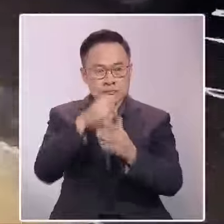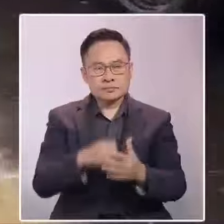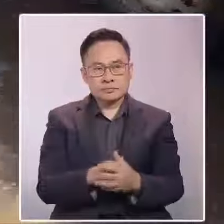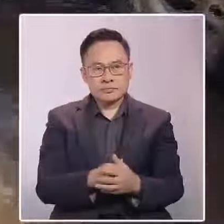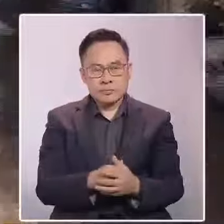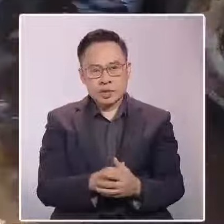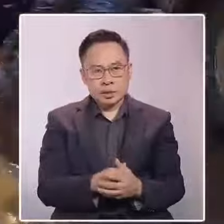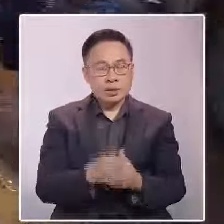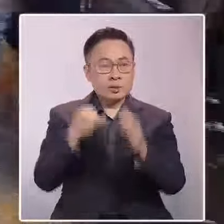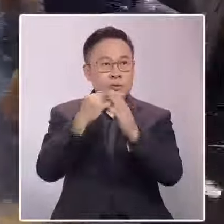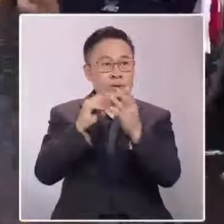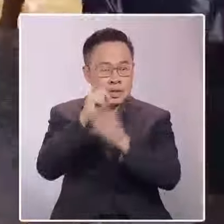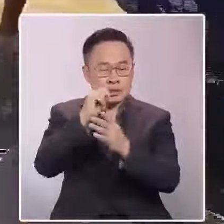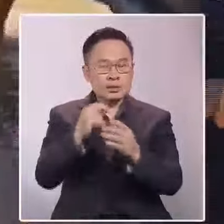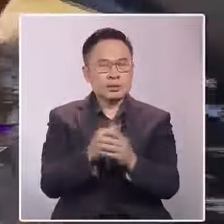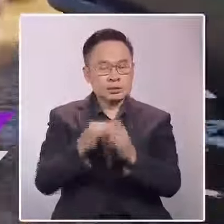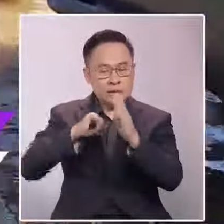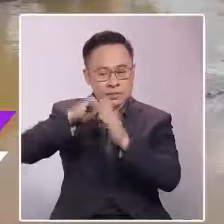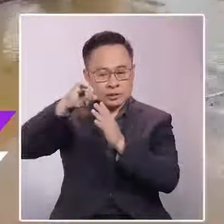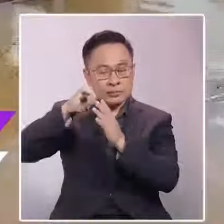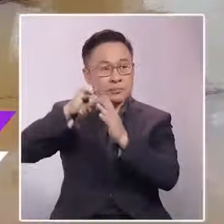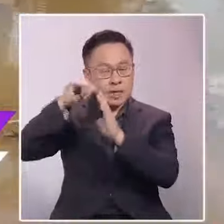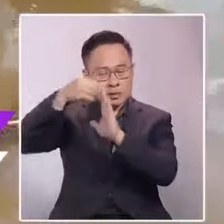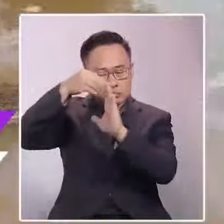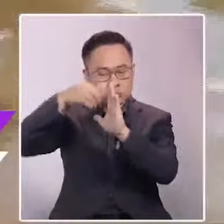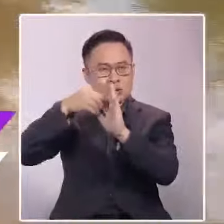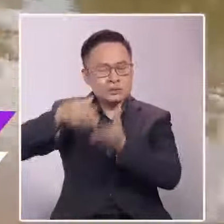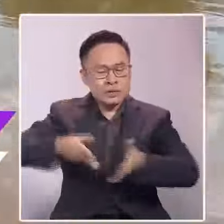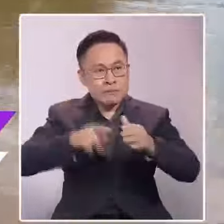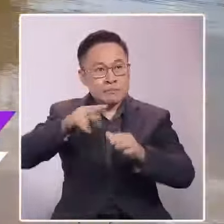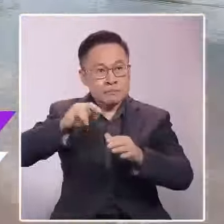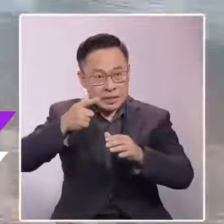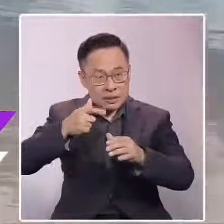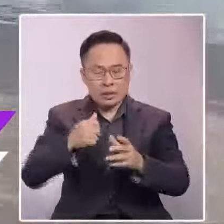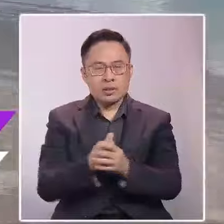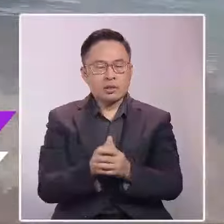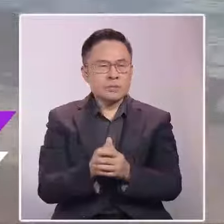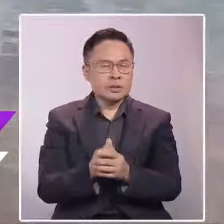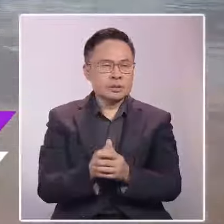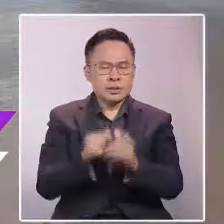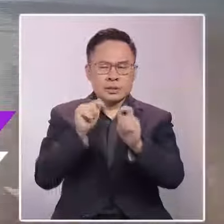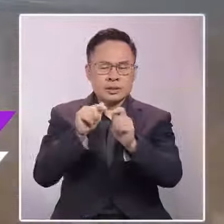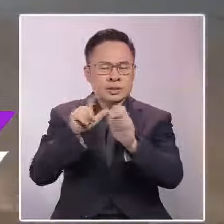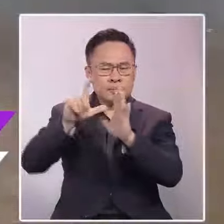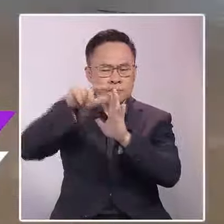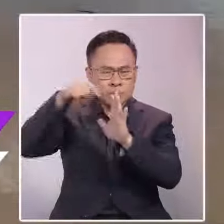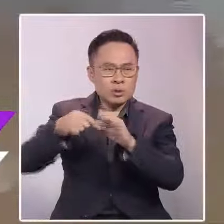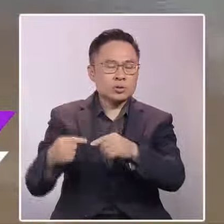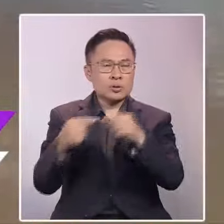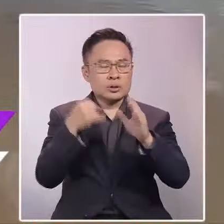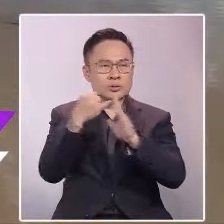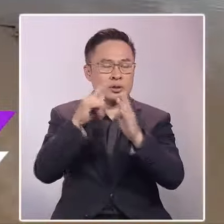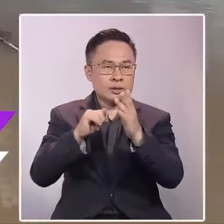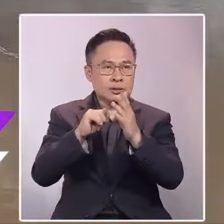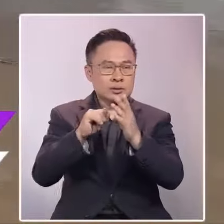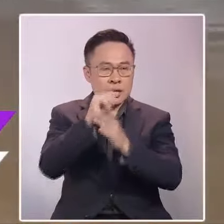ที่น้ำเหนือนะจากเชียงใหม่เนี่ยจะค่อยๆไหลลงไปนะครับจากน้ำปีงลงไปสารจากตัวเมืองไปลงไปสารพีไปลำพูแล้วก็มาต่อกันที่